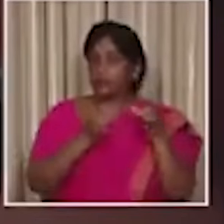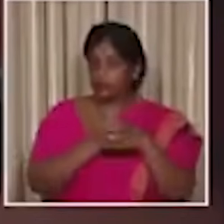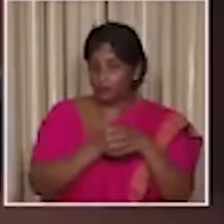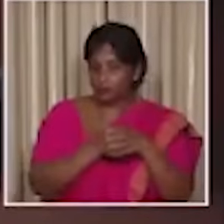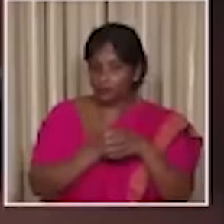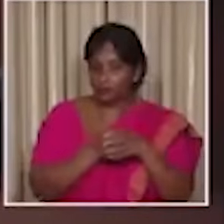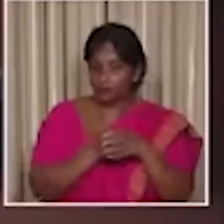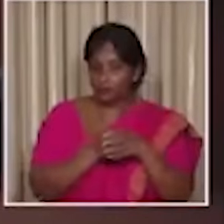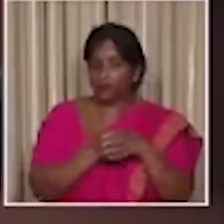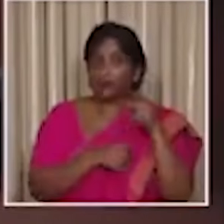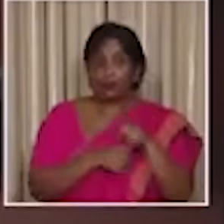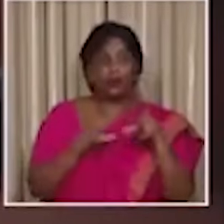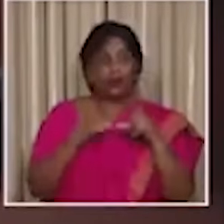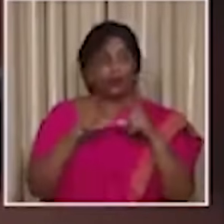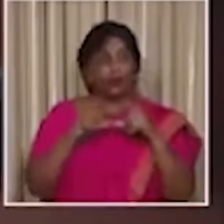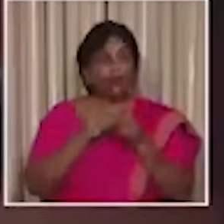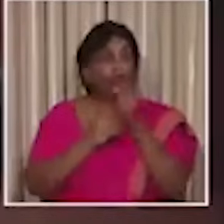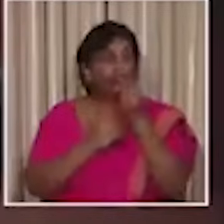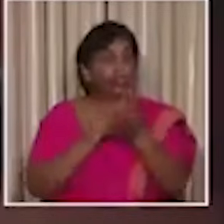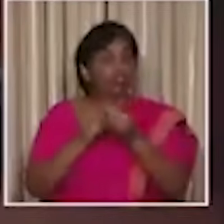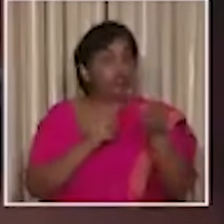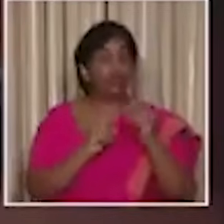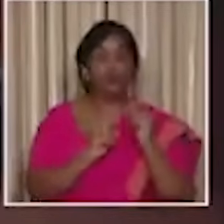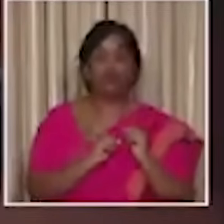හරිද? මෙම බලපත්‍ර තුන ලබා දුන්නේ කොහොමද?